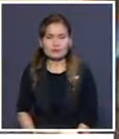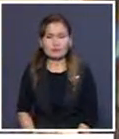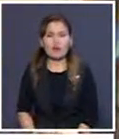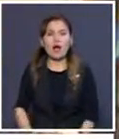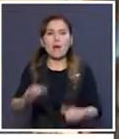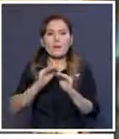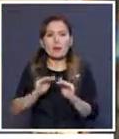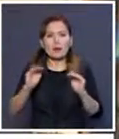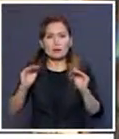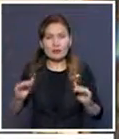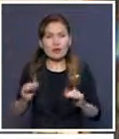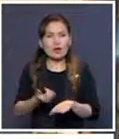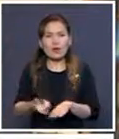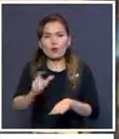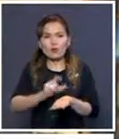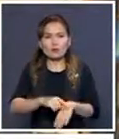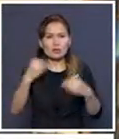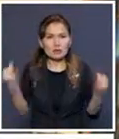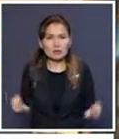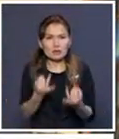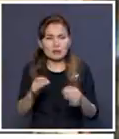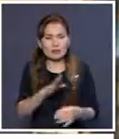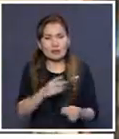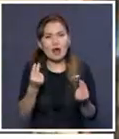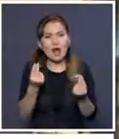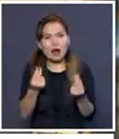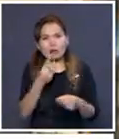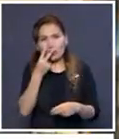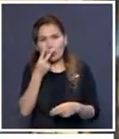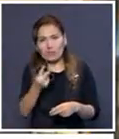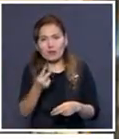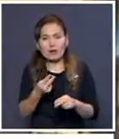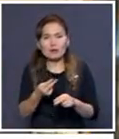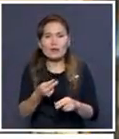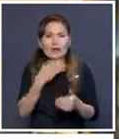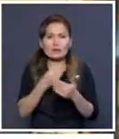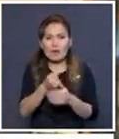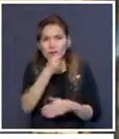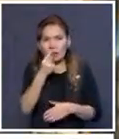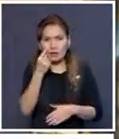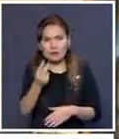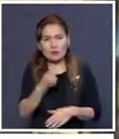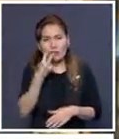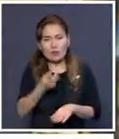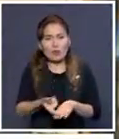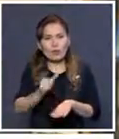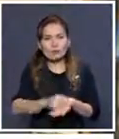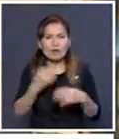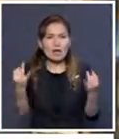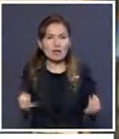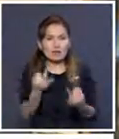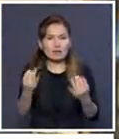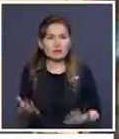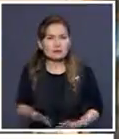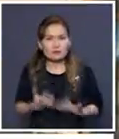Балалардың қызығушылығы өте керемет, себебі мынау қарап бәрі қолмен ұстағысы келіп, көріп жаңағы қызығушылығы оятып, балалардың осындай